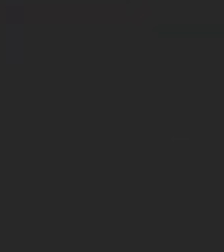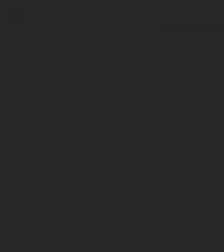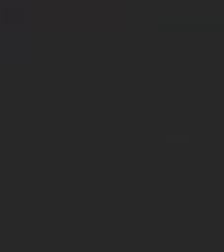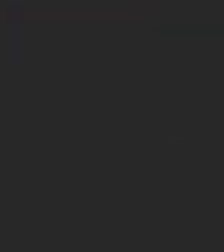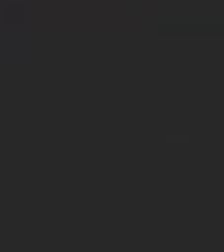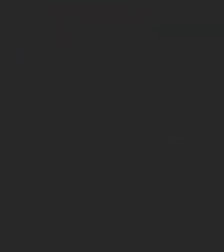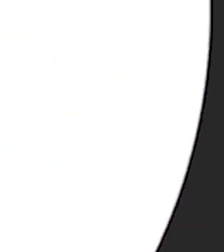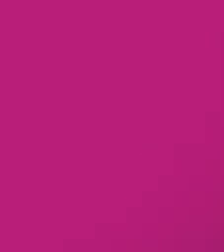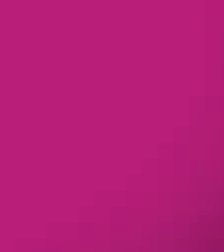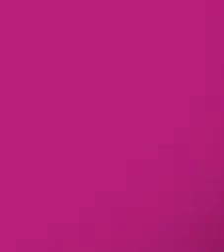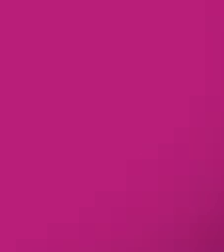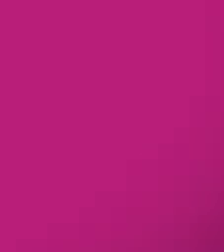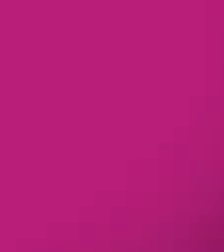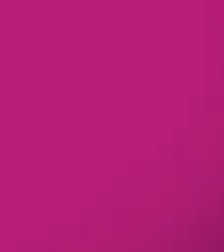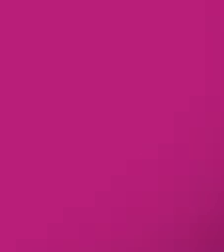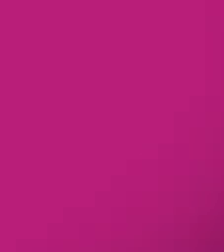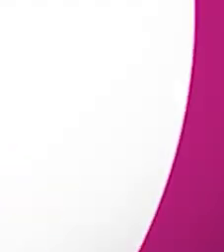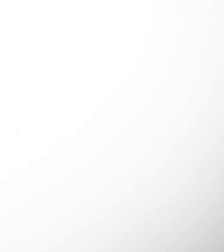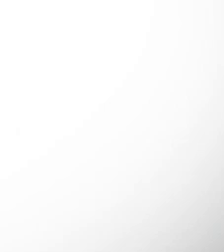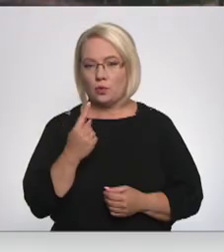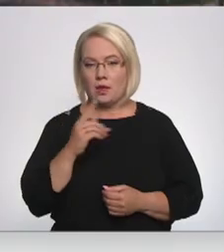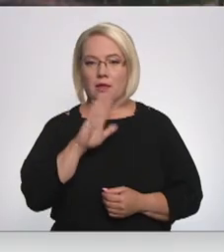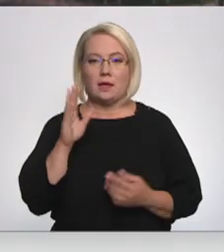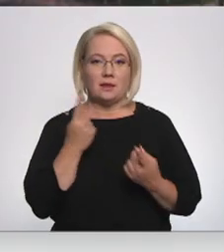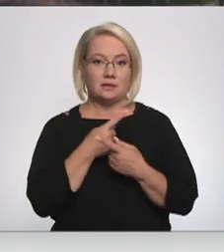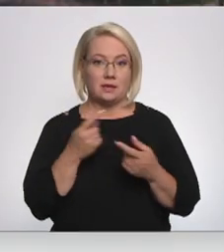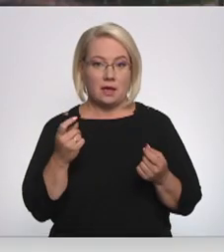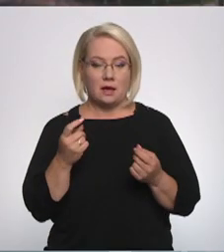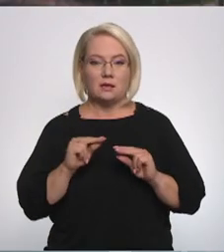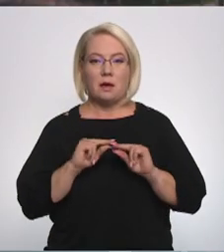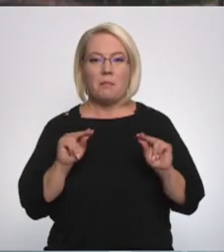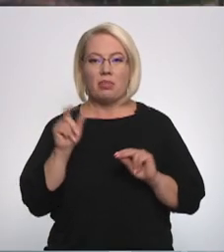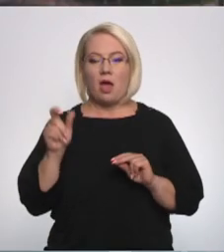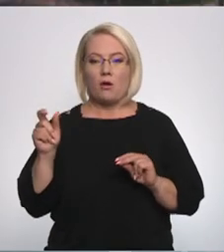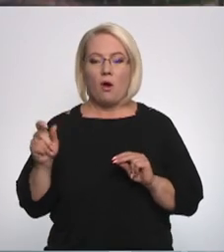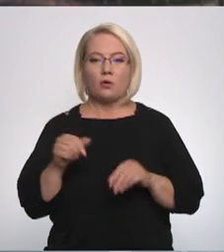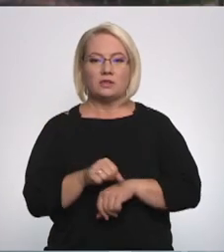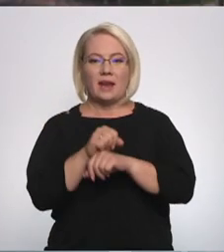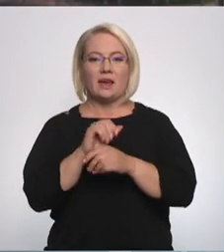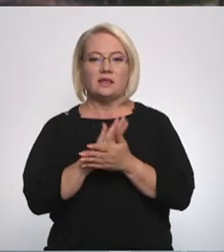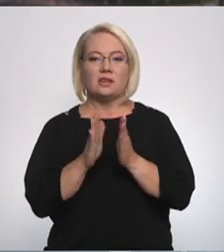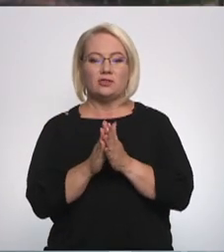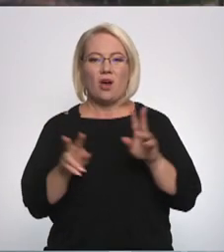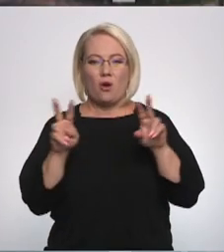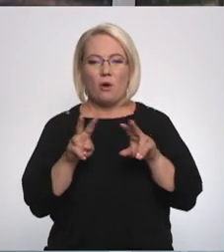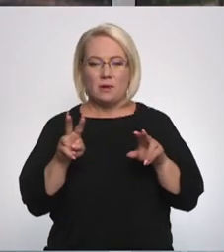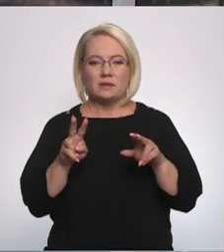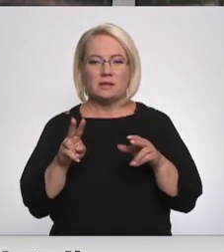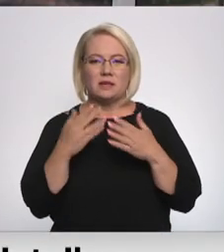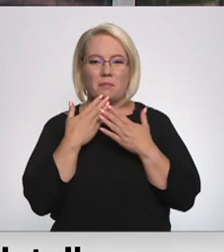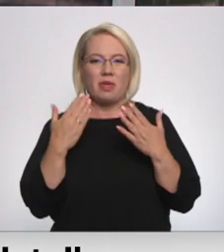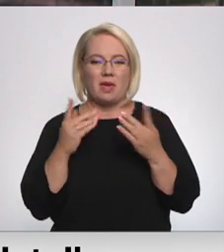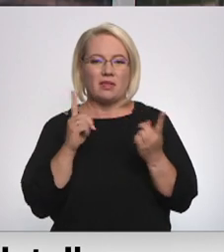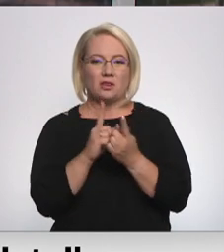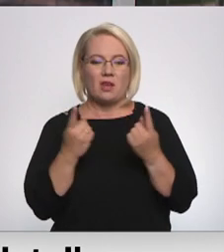Re, viss ēters ir te! Pedagogu streika izlīgšanas komisijas beidzamās tikšanās laikā